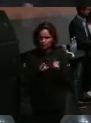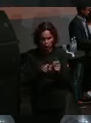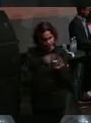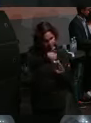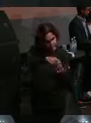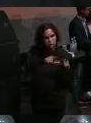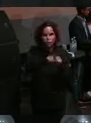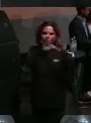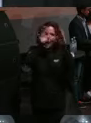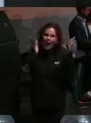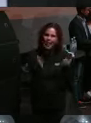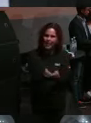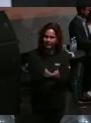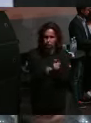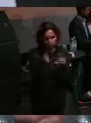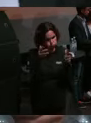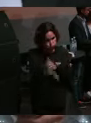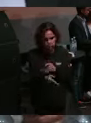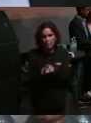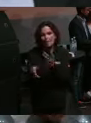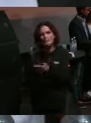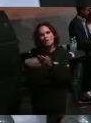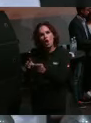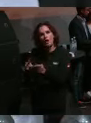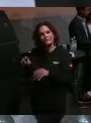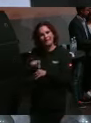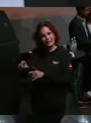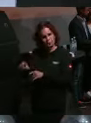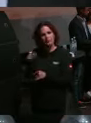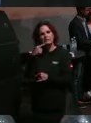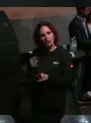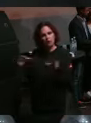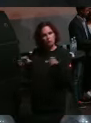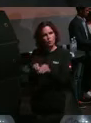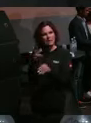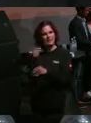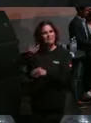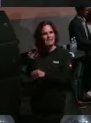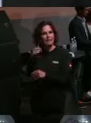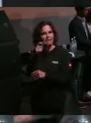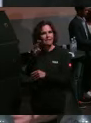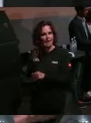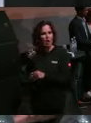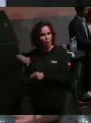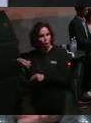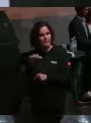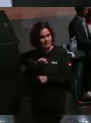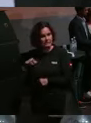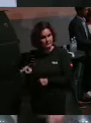en helhet for å få det til. Miljødirektoratet var ute og sa at vi trenger 34 TWh, for å